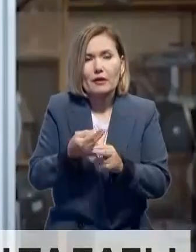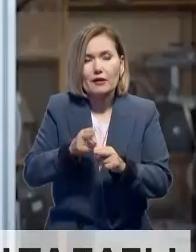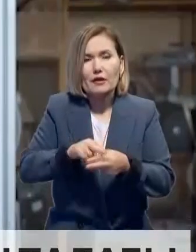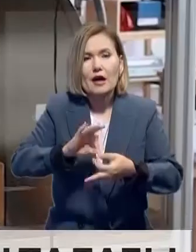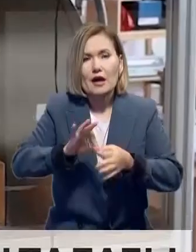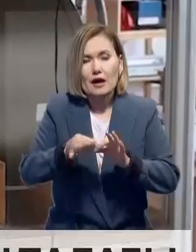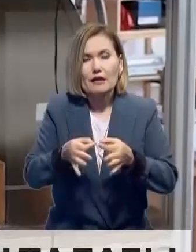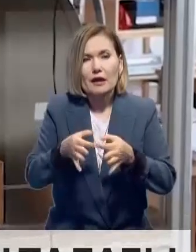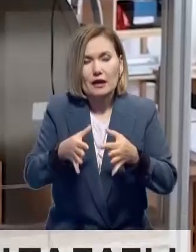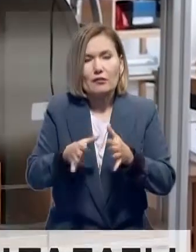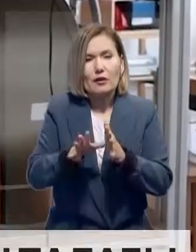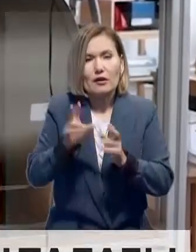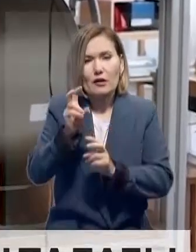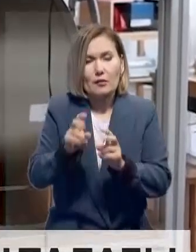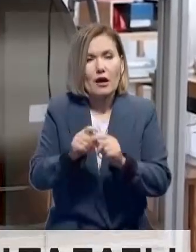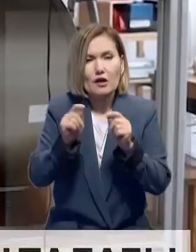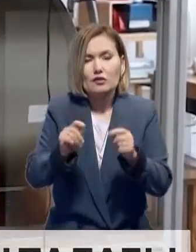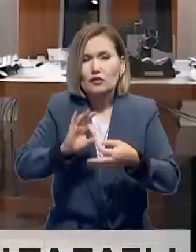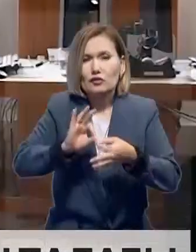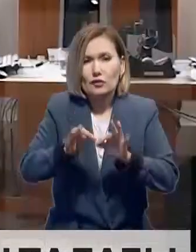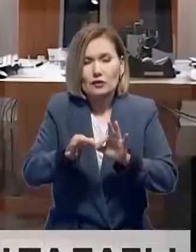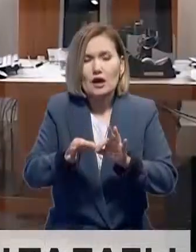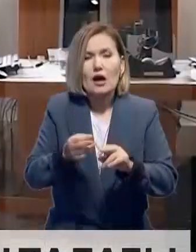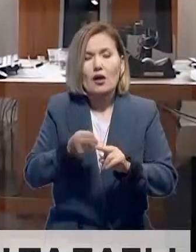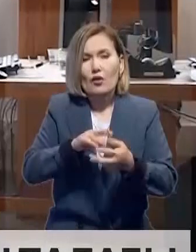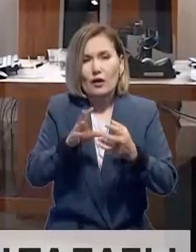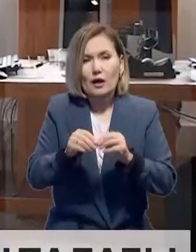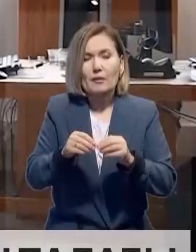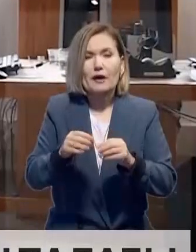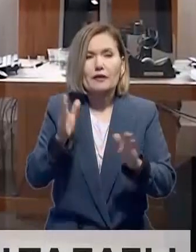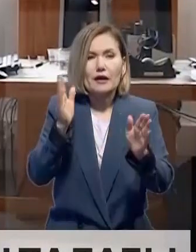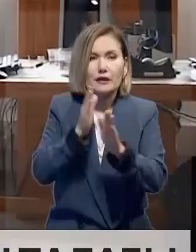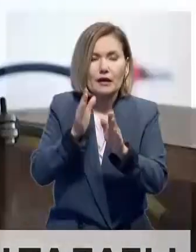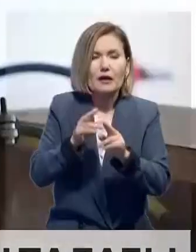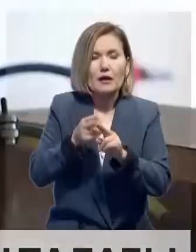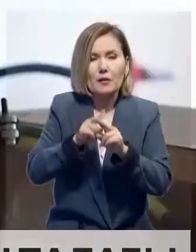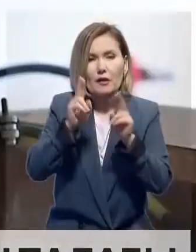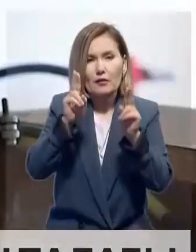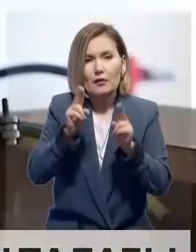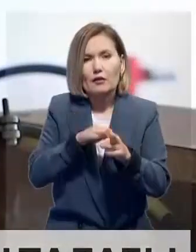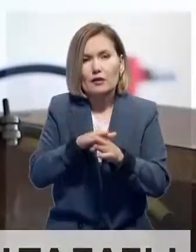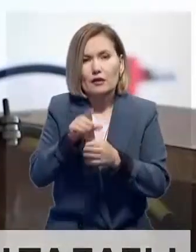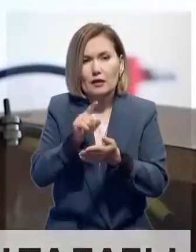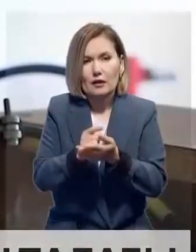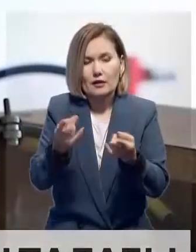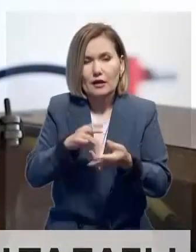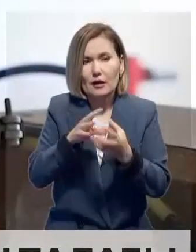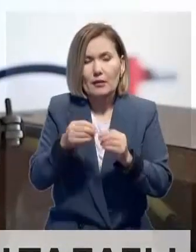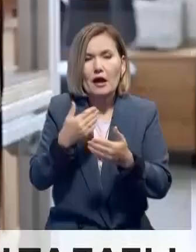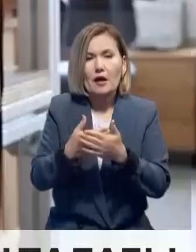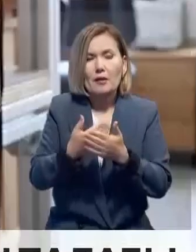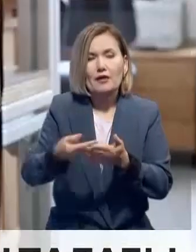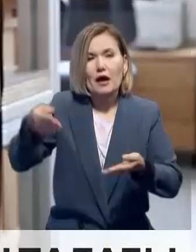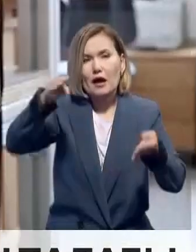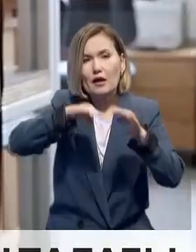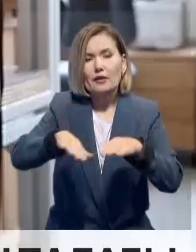күрделі сала. Сарапшы жаңғыртылатын қуат көздеріне көшу үшін табиғи алғышарттар болу қажет екенін алға тартады. Мысалы, таулы